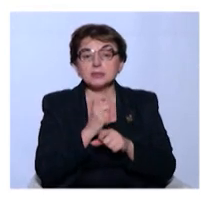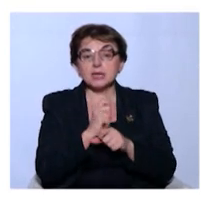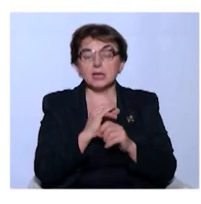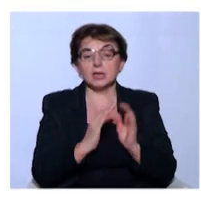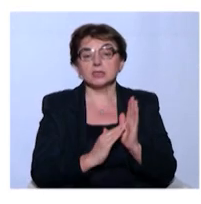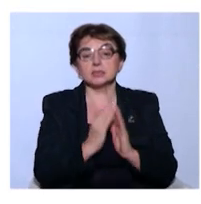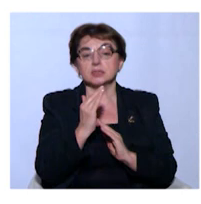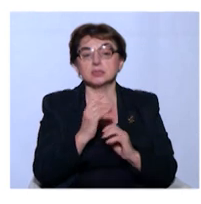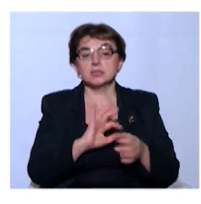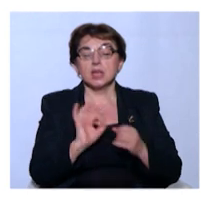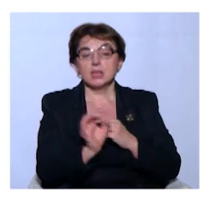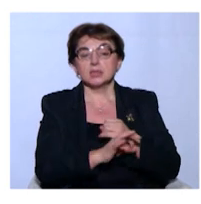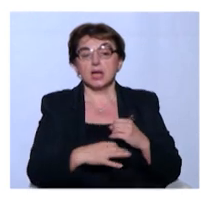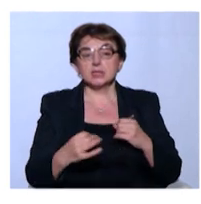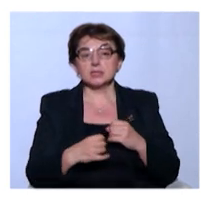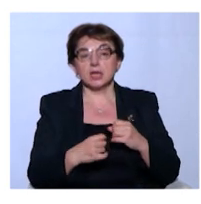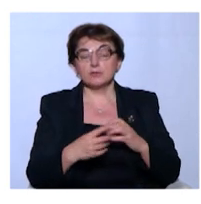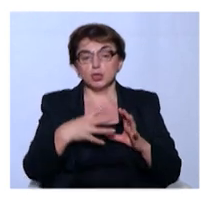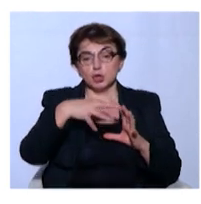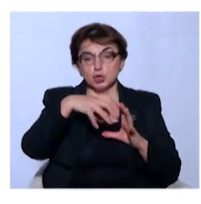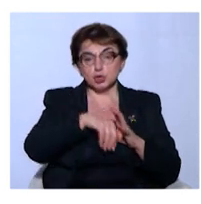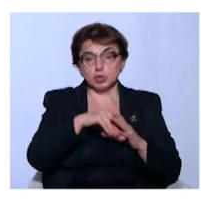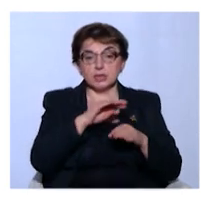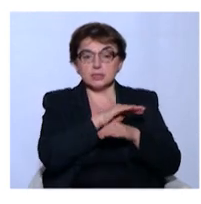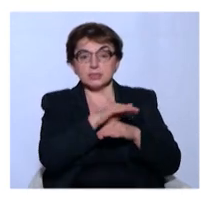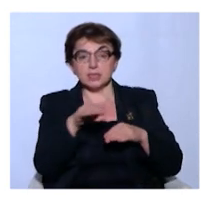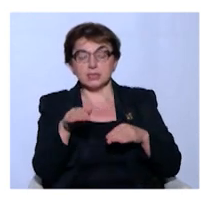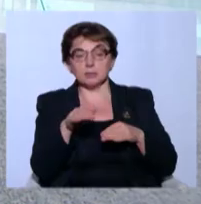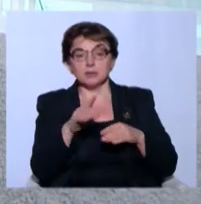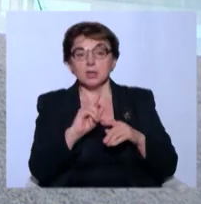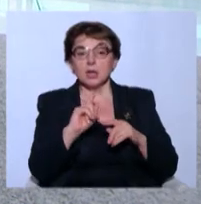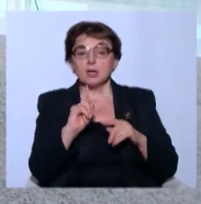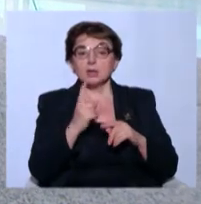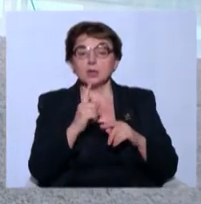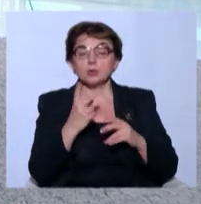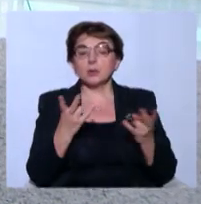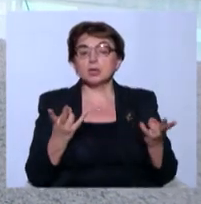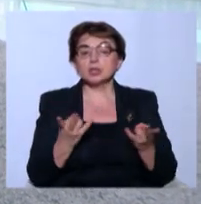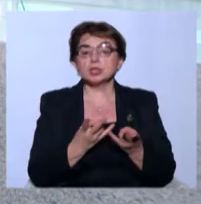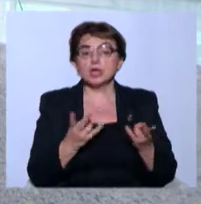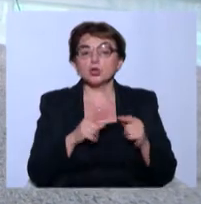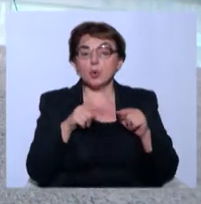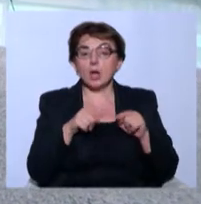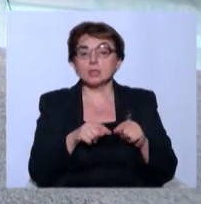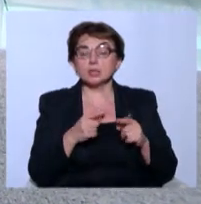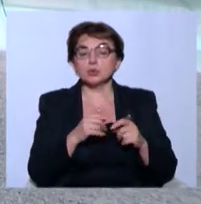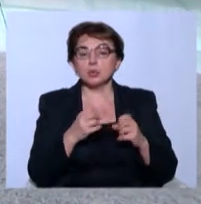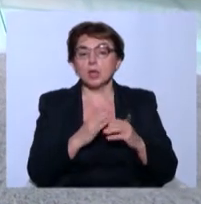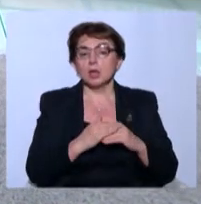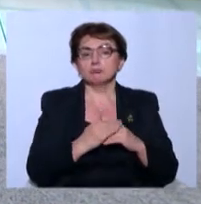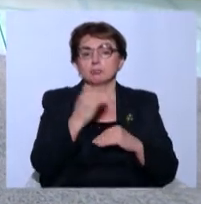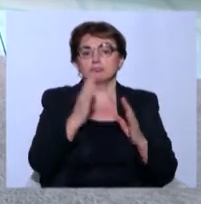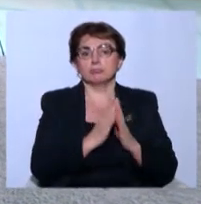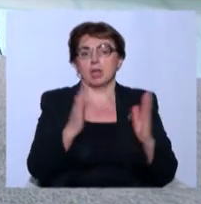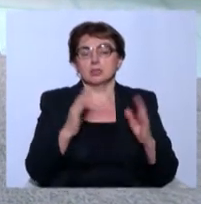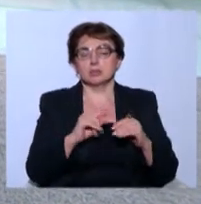ზრდის ნაწლავის შიდა ზედაპირს და ნახოთ, რატომ არის საჭირო ასეთი გაზრდა